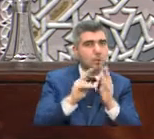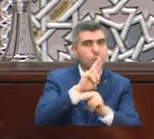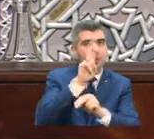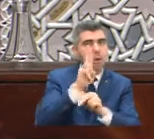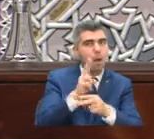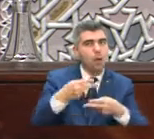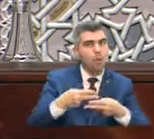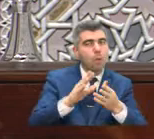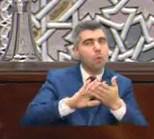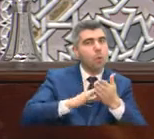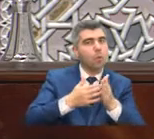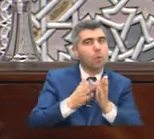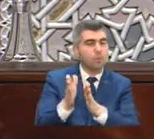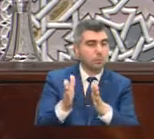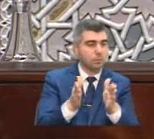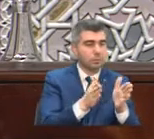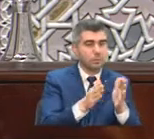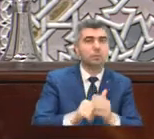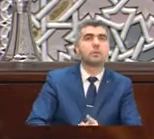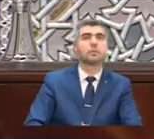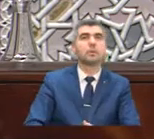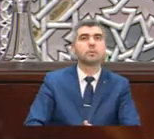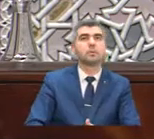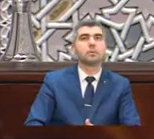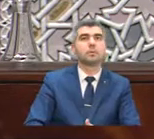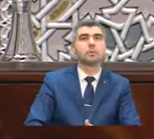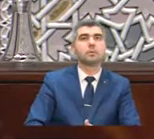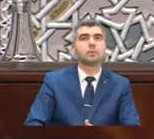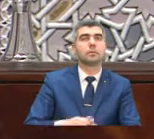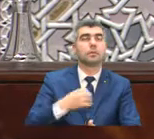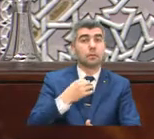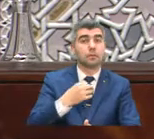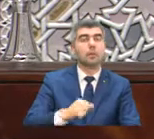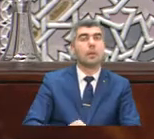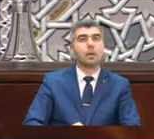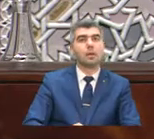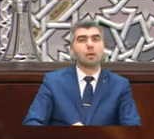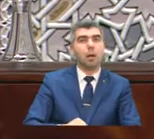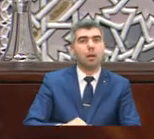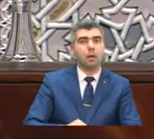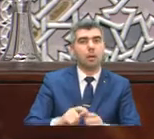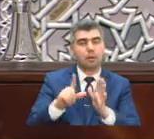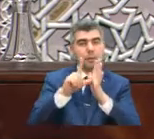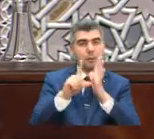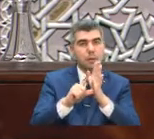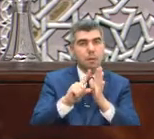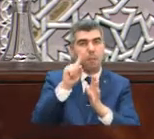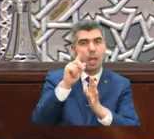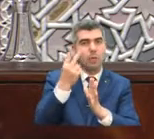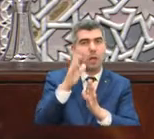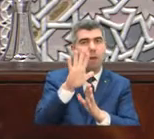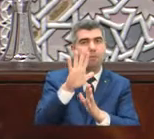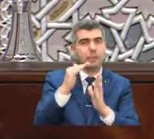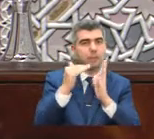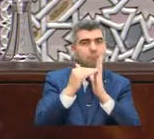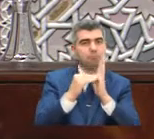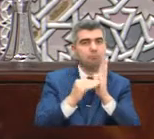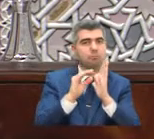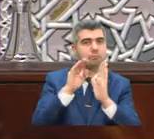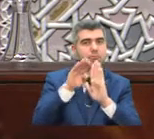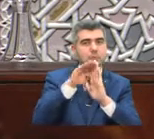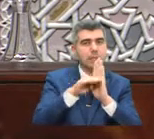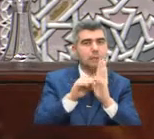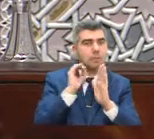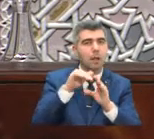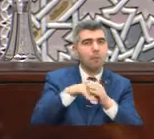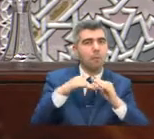أعمالنا، ونمر الآن لتناول الكلام وفق المادة 152 من النظام الداخلي لمجلسنا